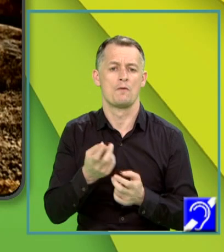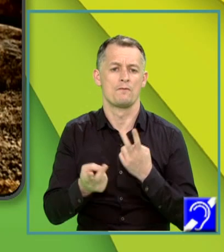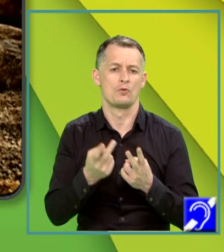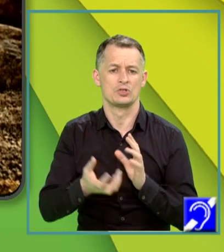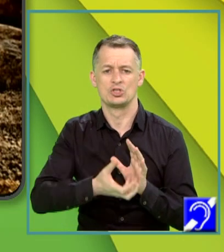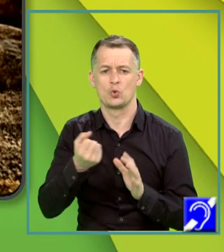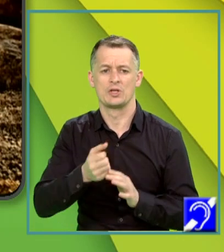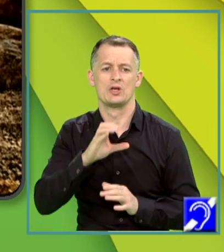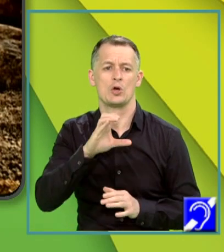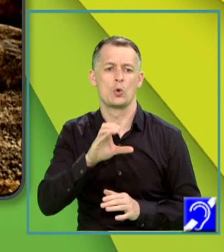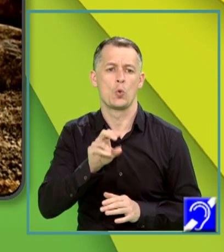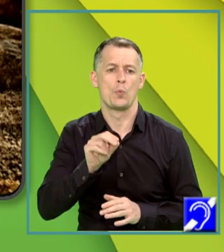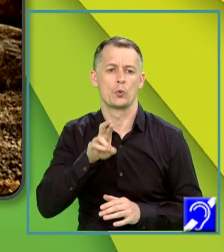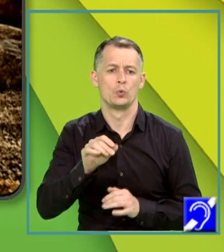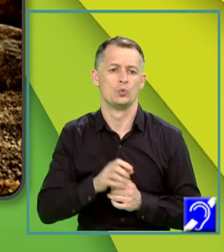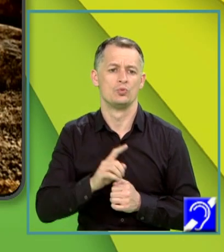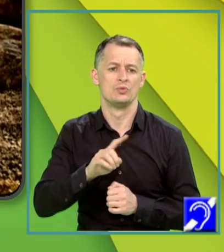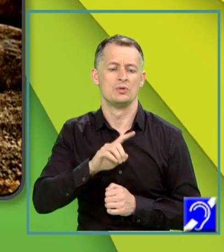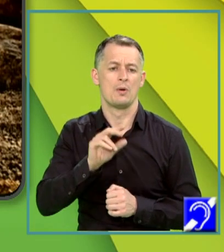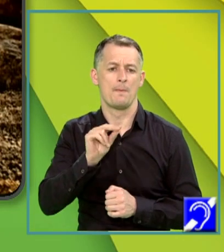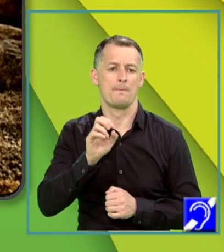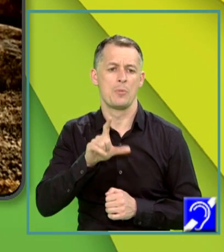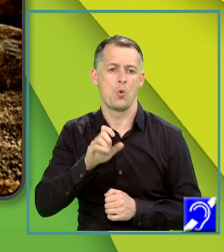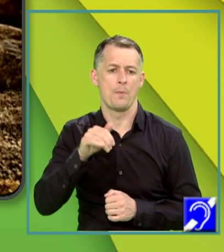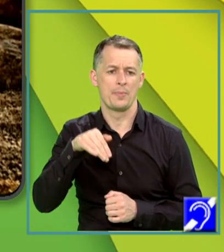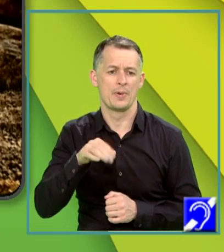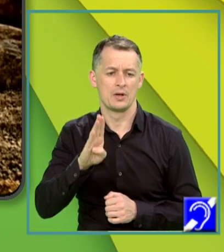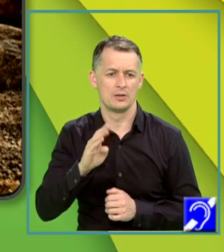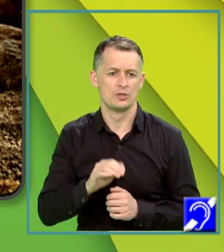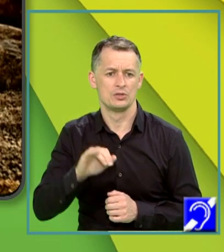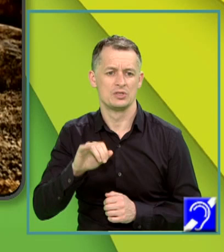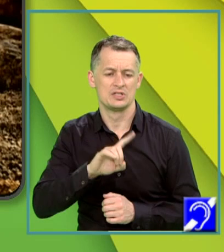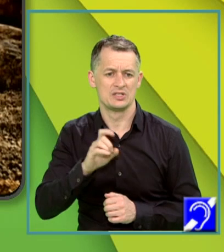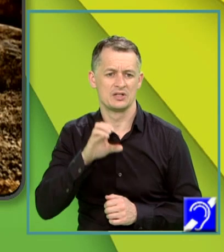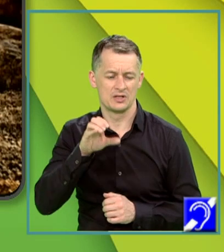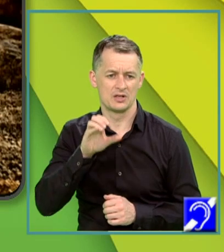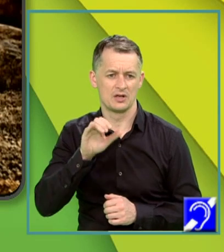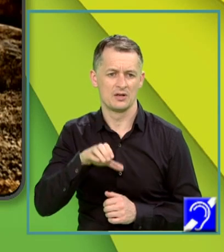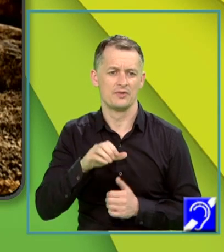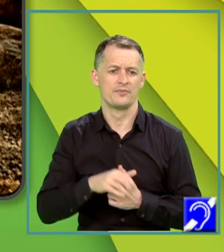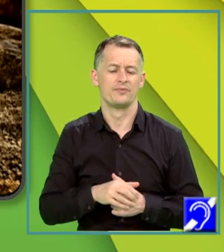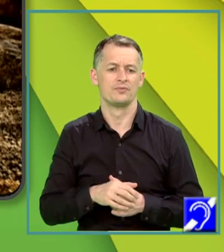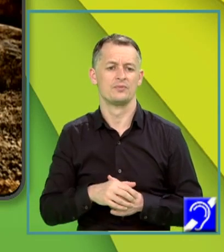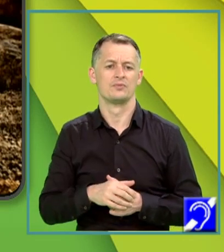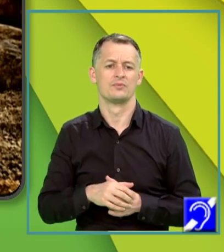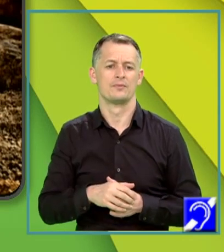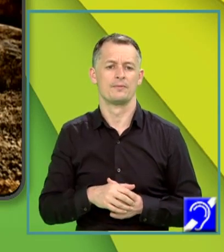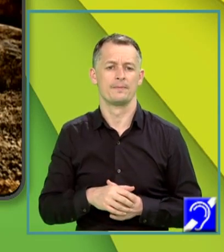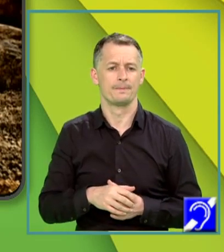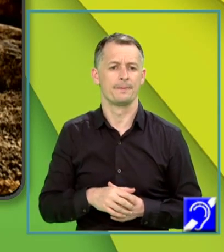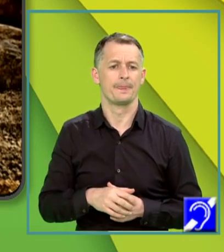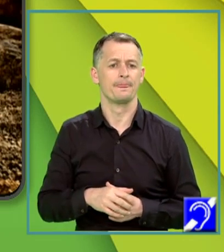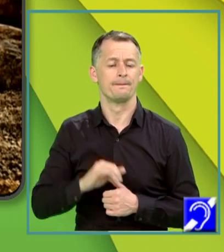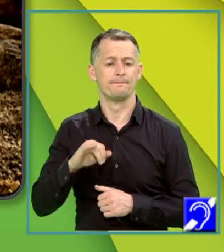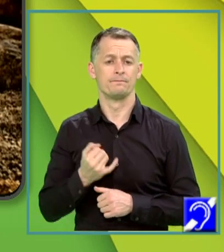cupru în zona Munților gutuiului în zona Baia Sprie Cavnic Baia Borșa De